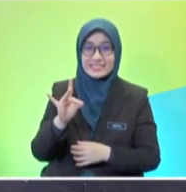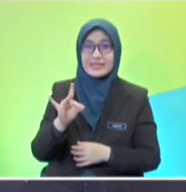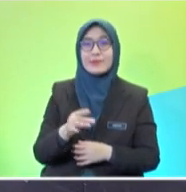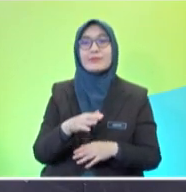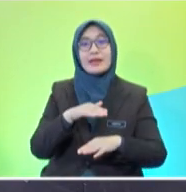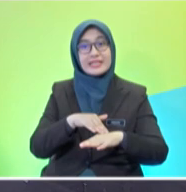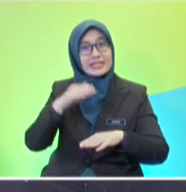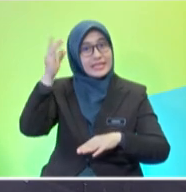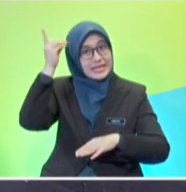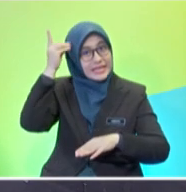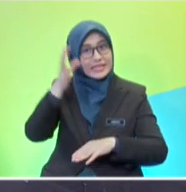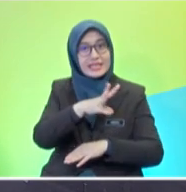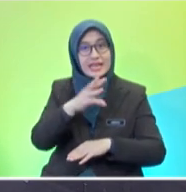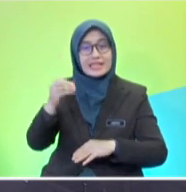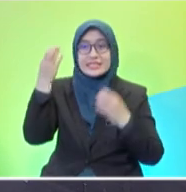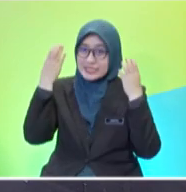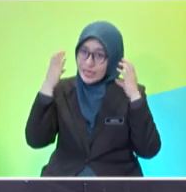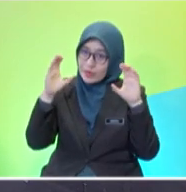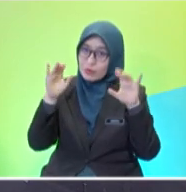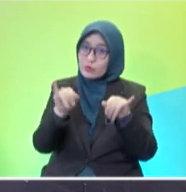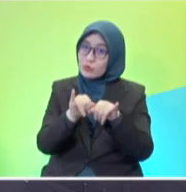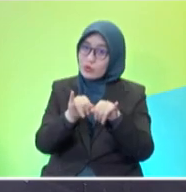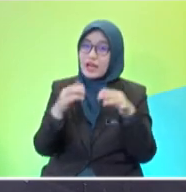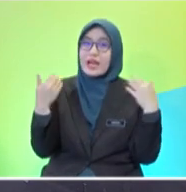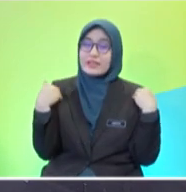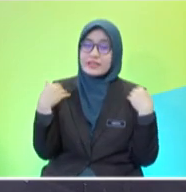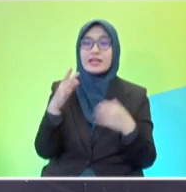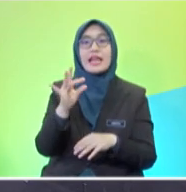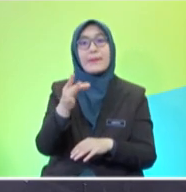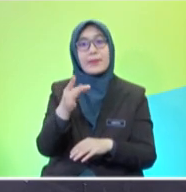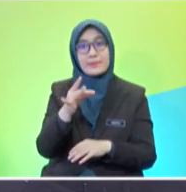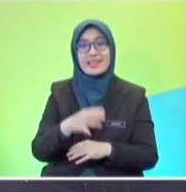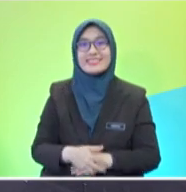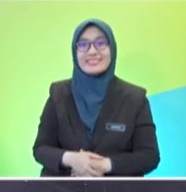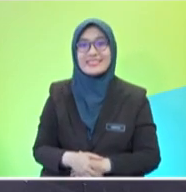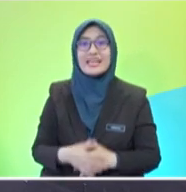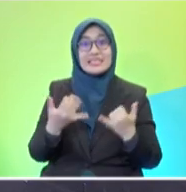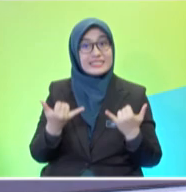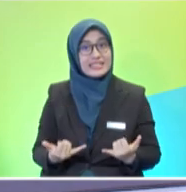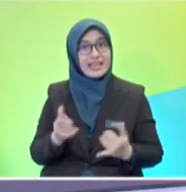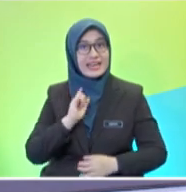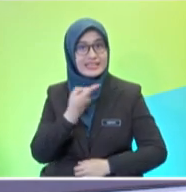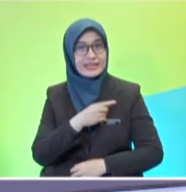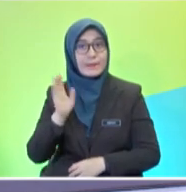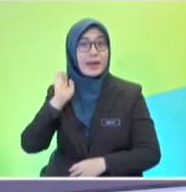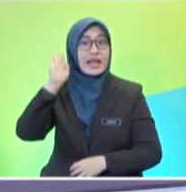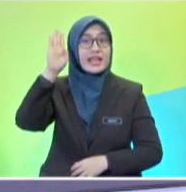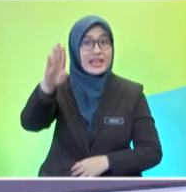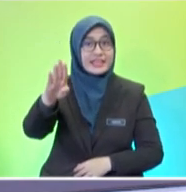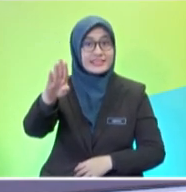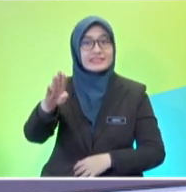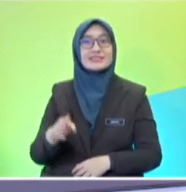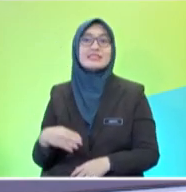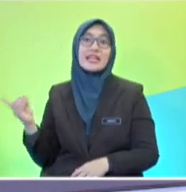18 permainan ini kita akan bulatkan dengan membanding Dadu yang sama macam tadi tapi gitu